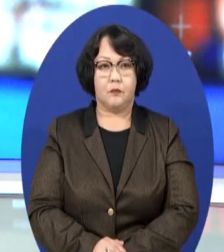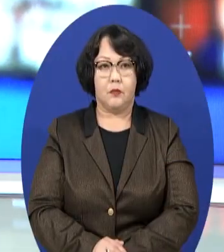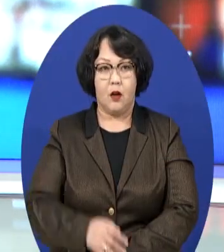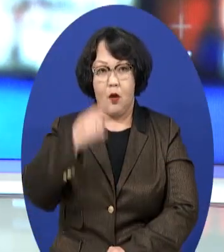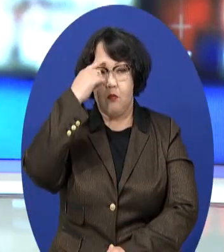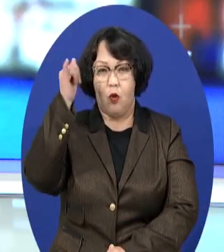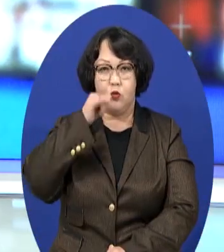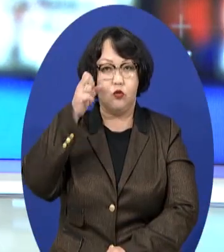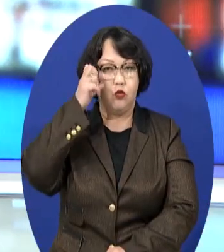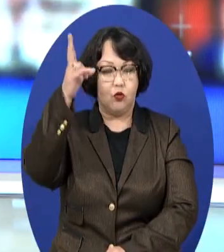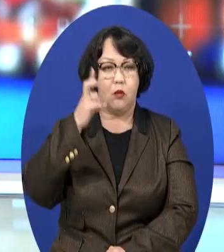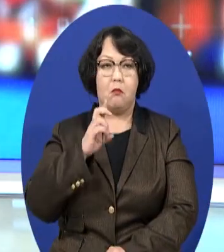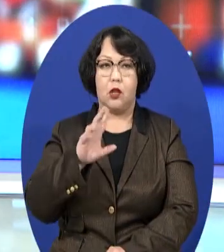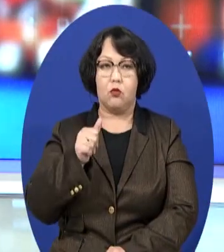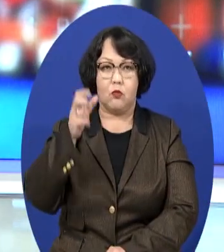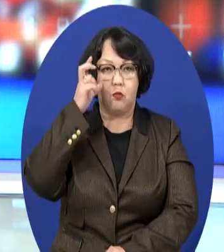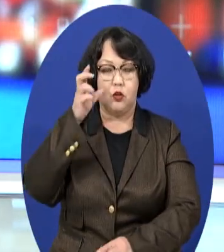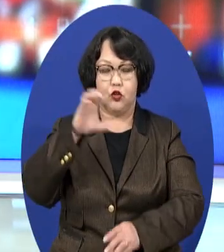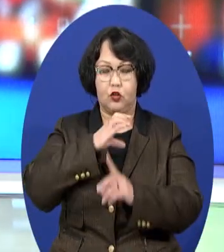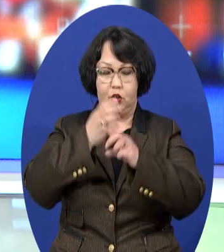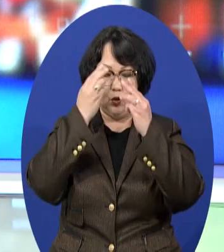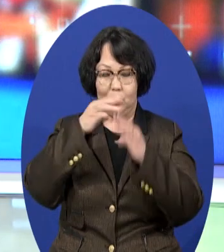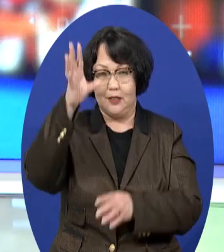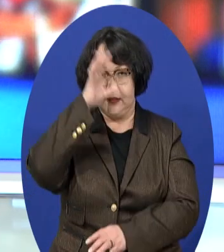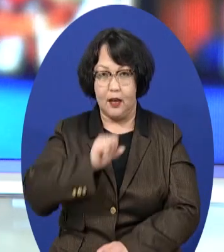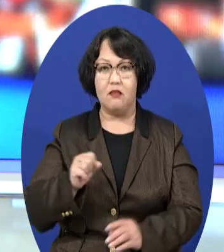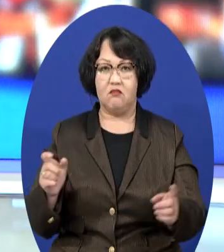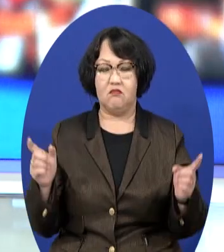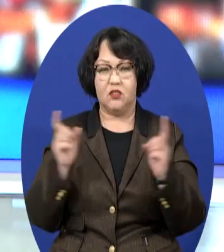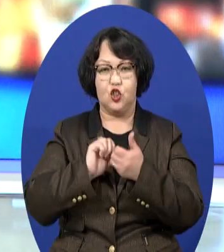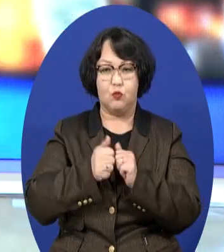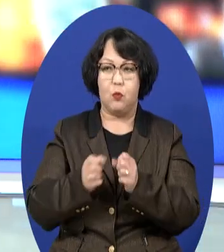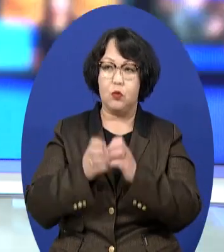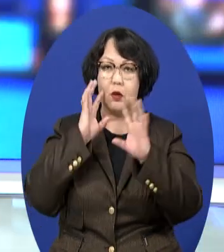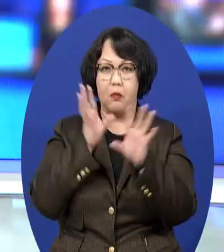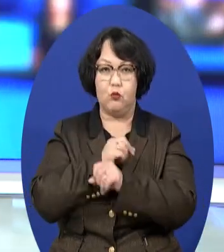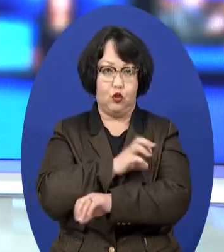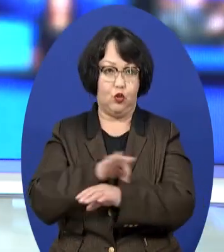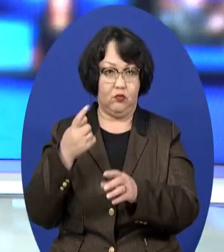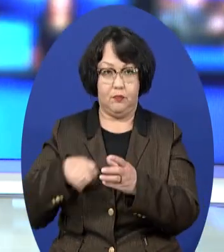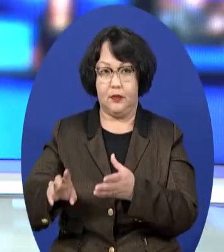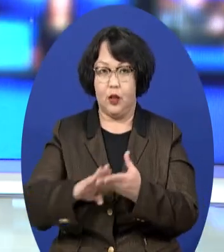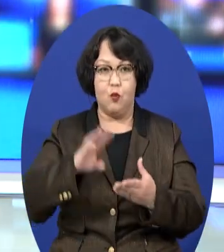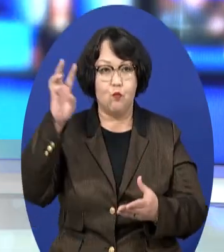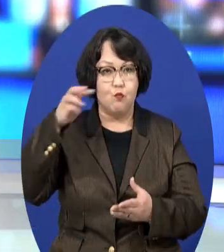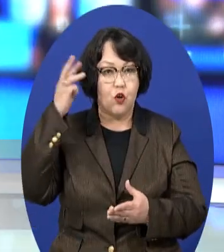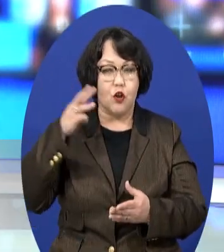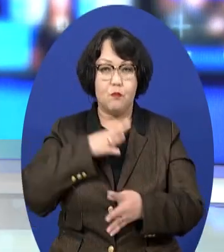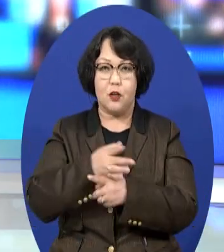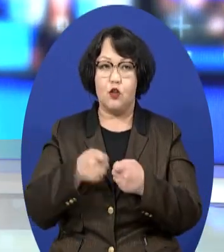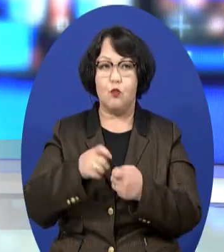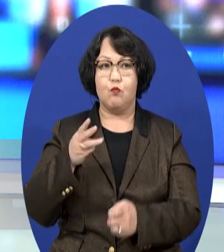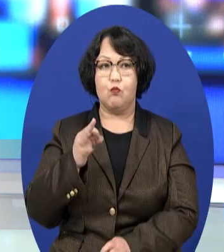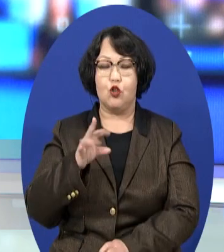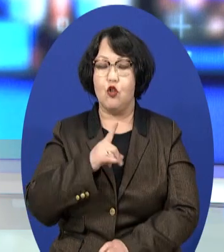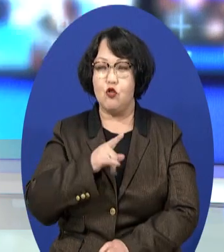Монгол Улсын Ерөнхийлөгч Баттулга боловсрол шинжилгээ ухааны сайд энх хамгаалалтнаар спортын бүтээн байгуулалтын төслүүд явцтай танилцлаа. Мөрөөдөл биелэх мөсөн өргөө төсөл Зүүн